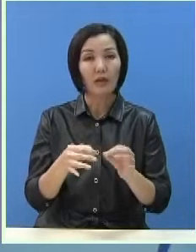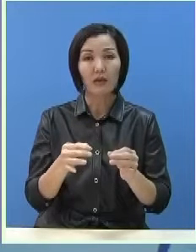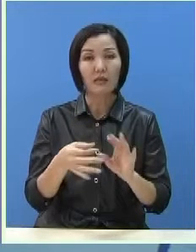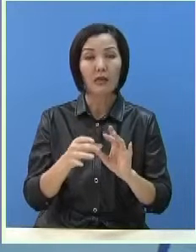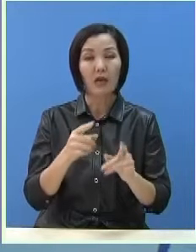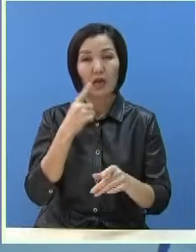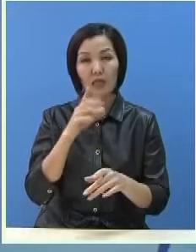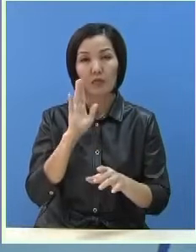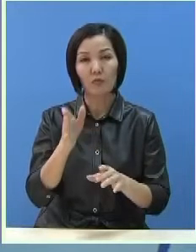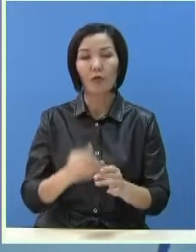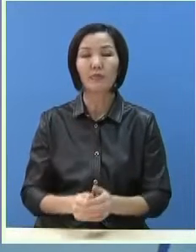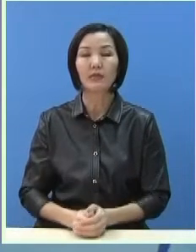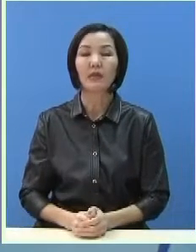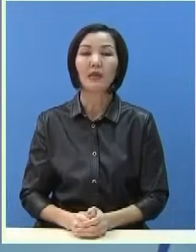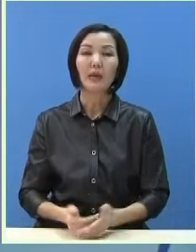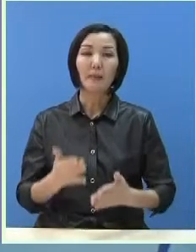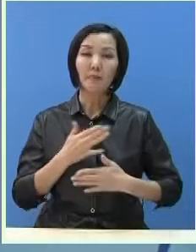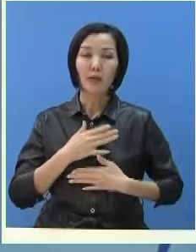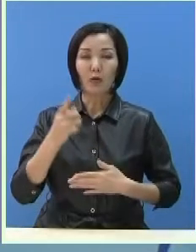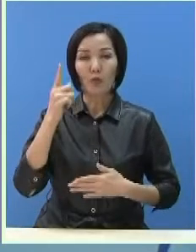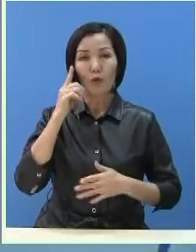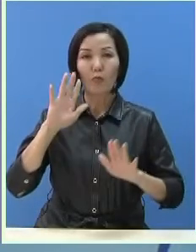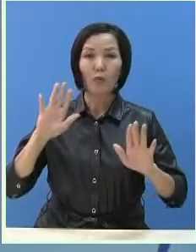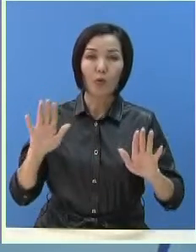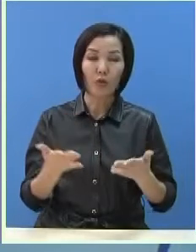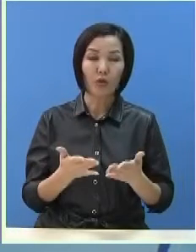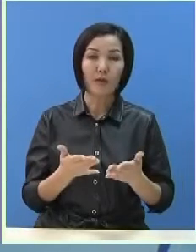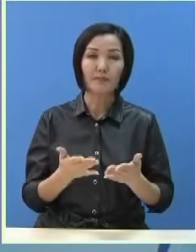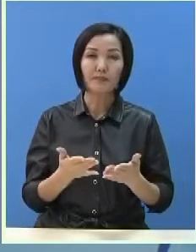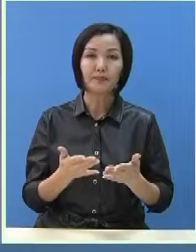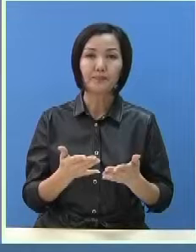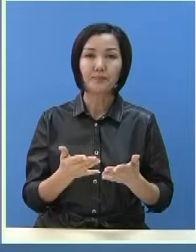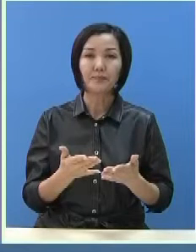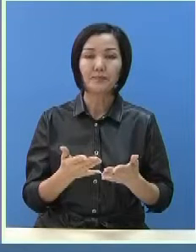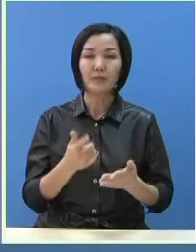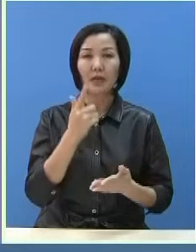болады. Әзірше мен ойымша ойлаймын оқиға. Себебі мысалы